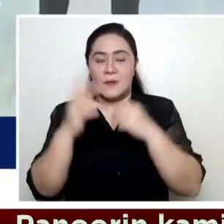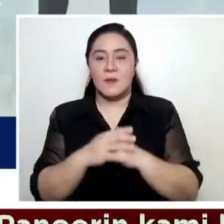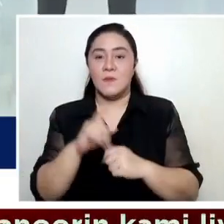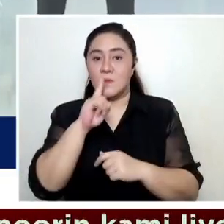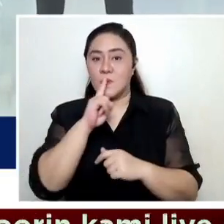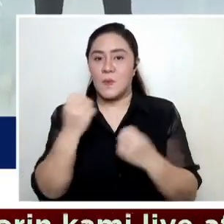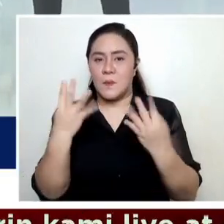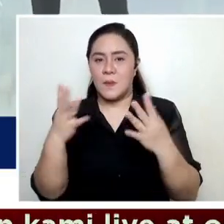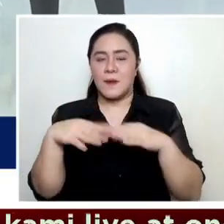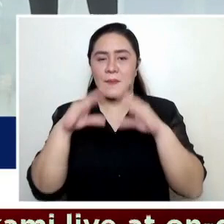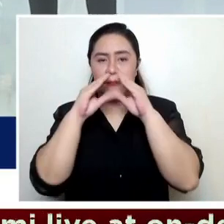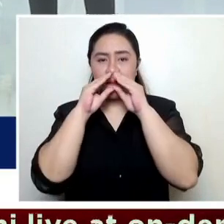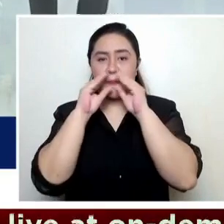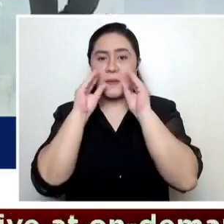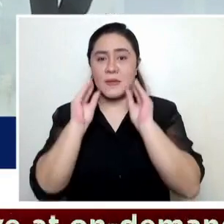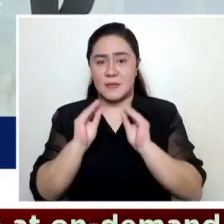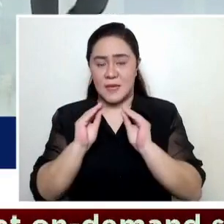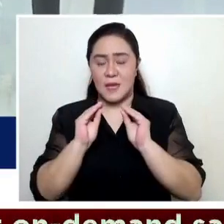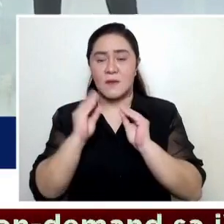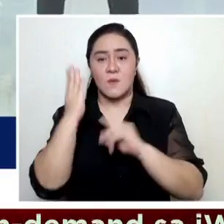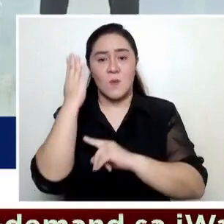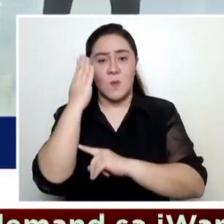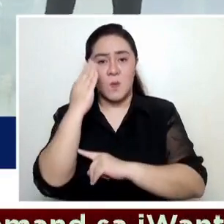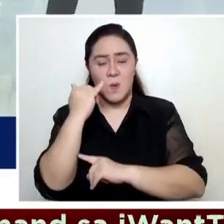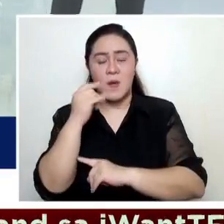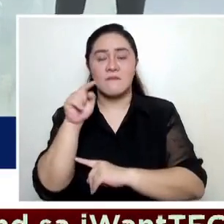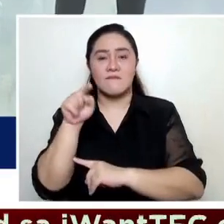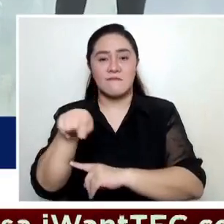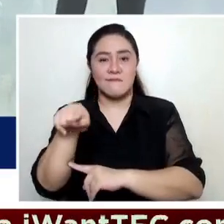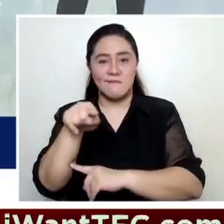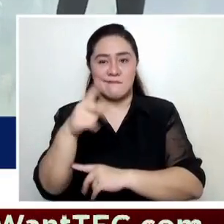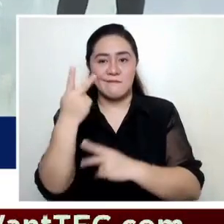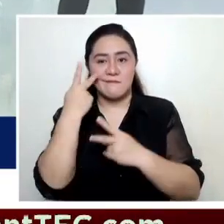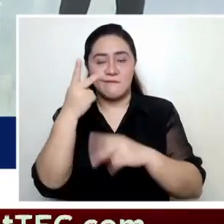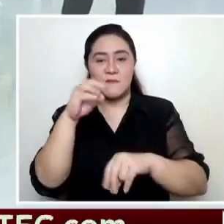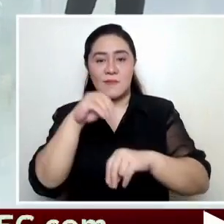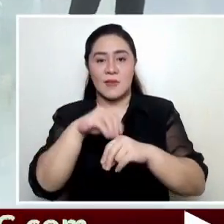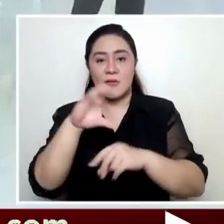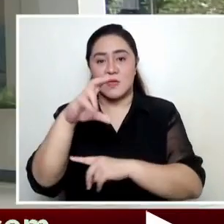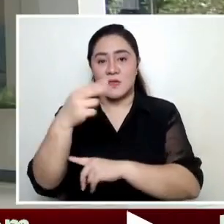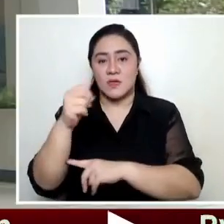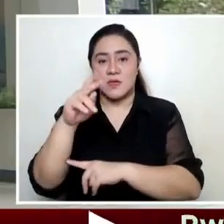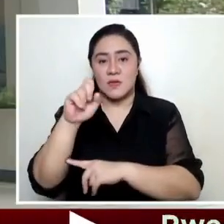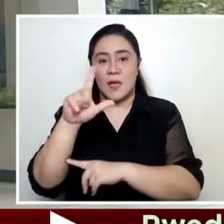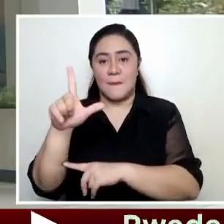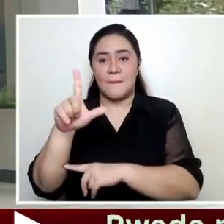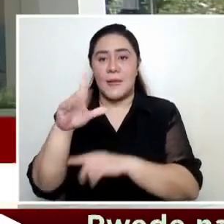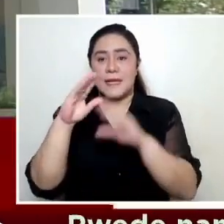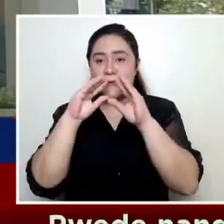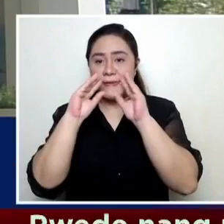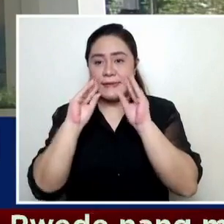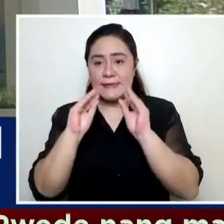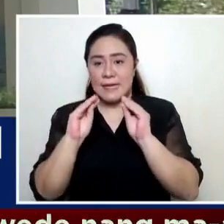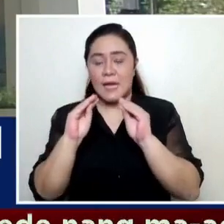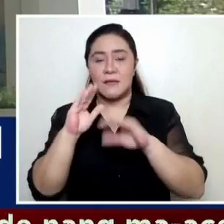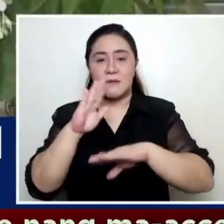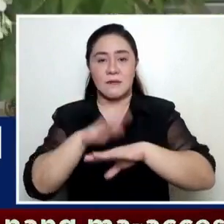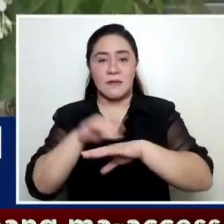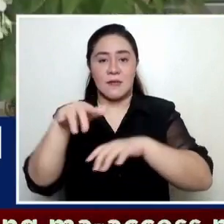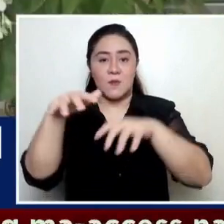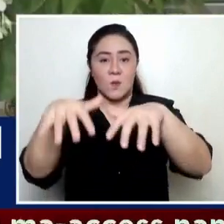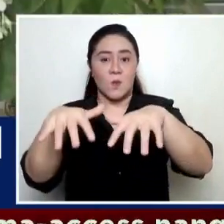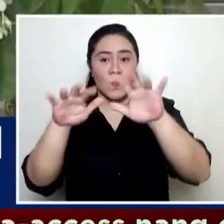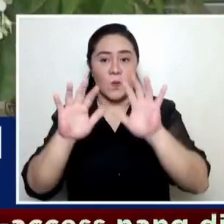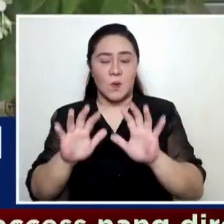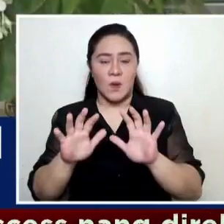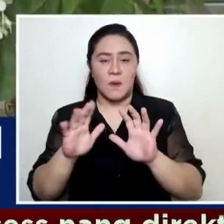ang pagluluksa dito. Pag pumasok ka sa loob ng chapel, ay talagang damamong balot ito ng lungkot. Puno man ito, nananatili itong